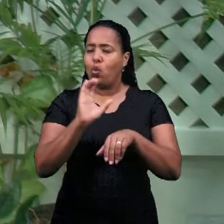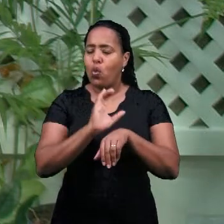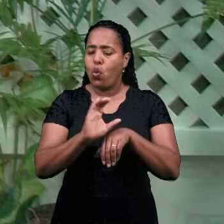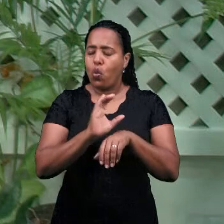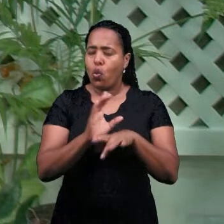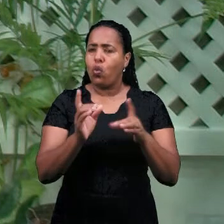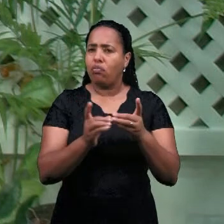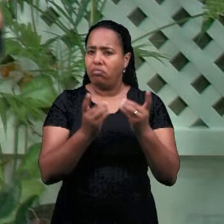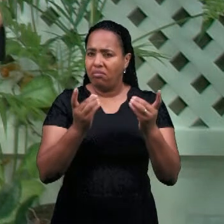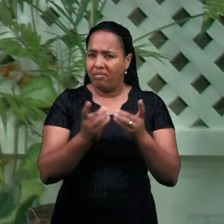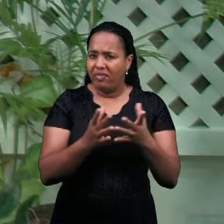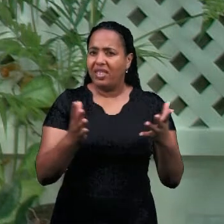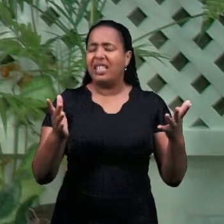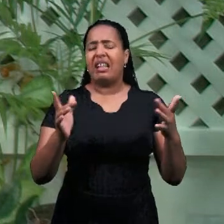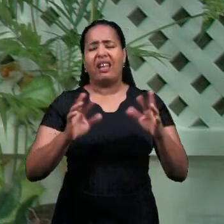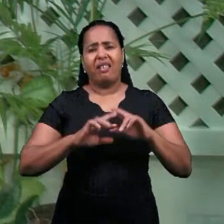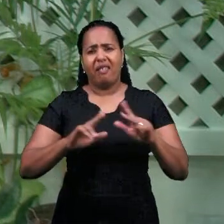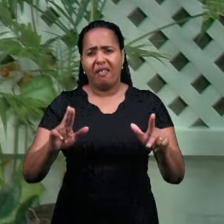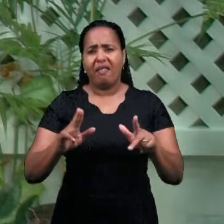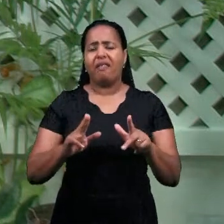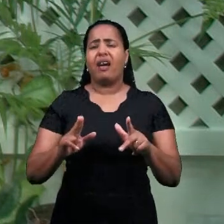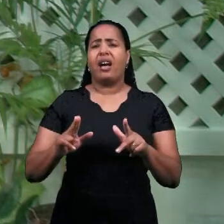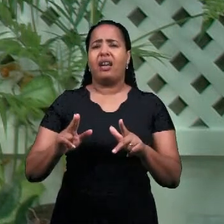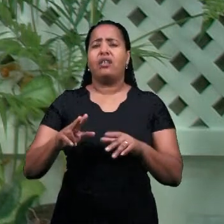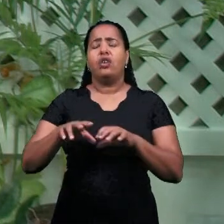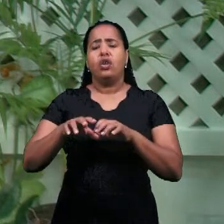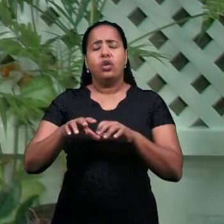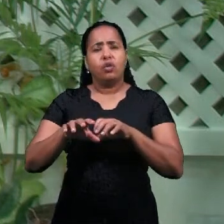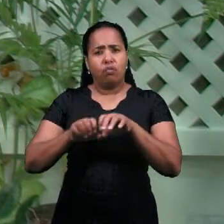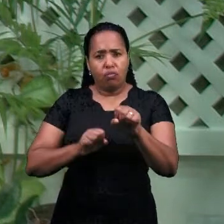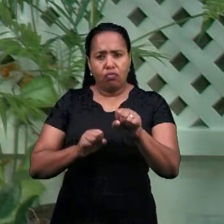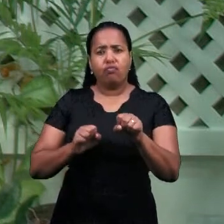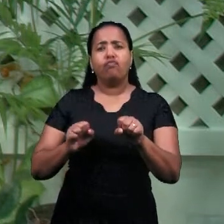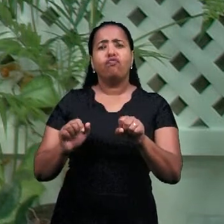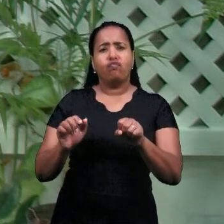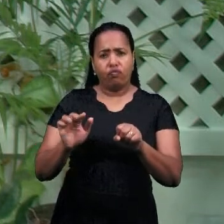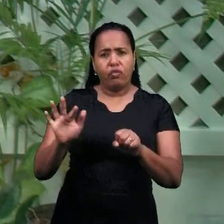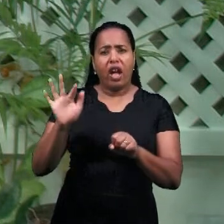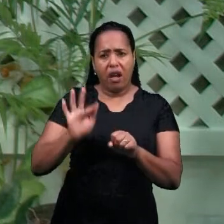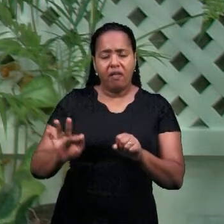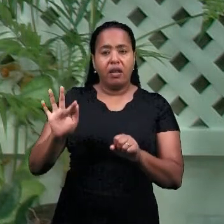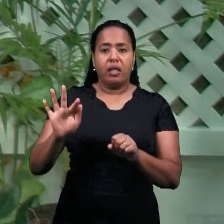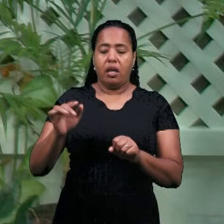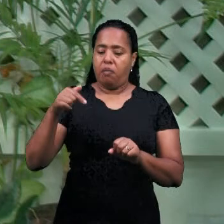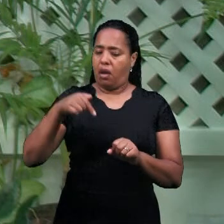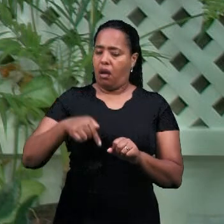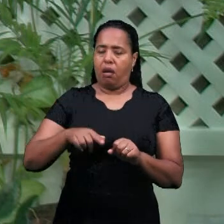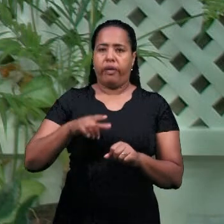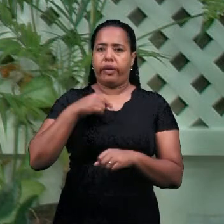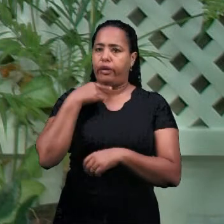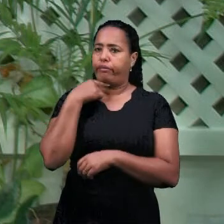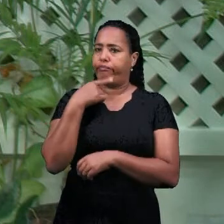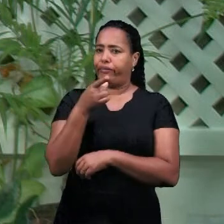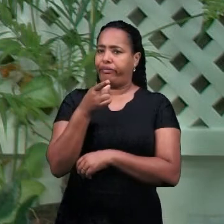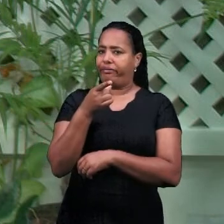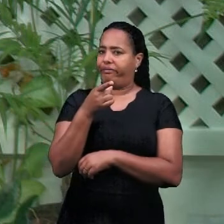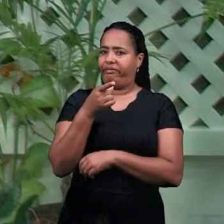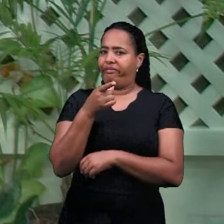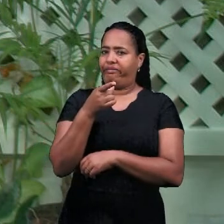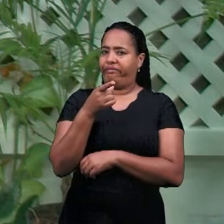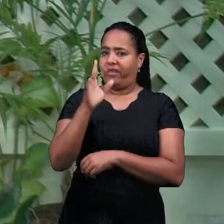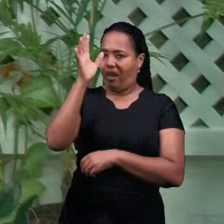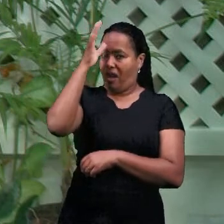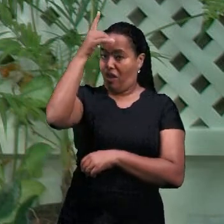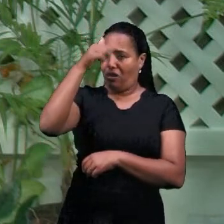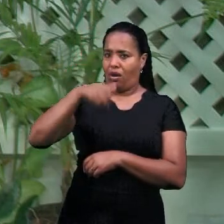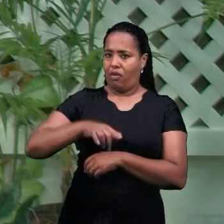aucune nouveauté. Mais cela ne marche pas ici. Cela ne marche pas de la